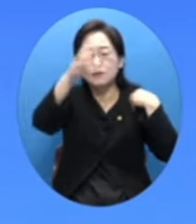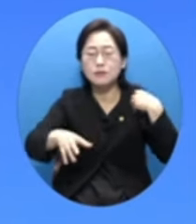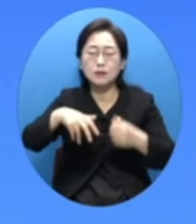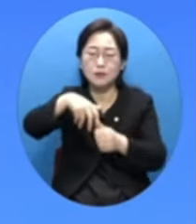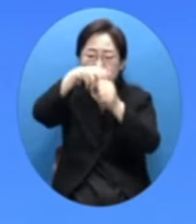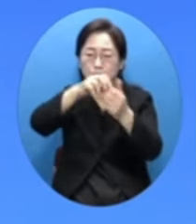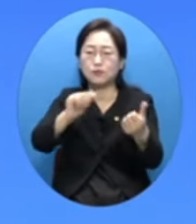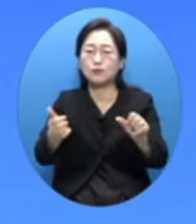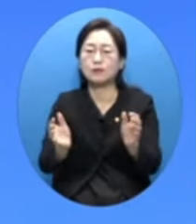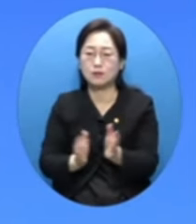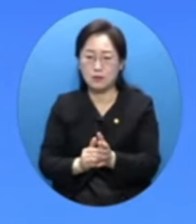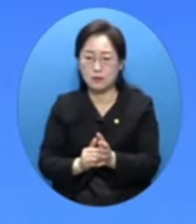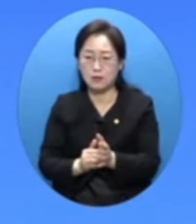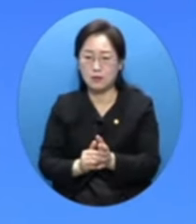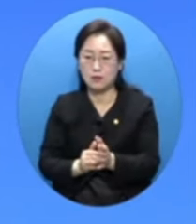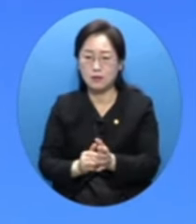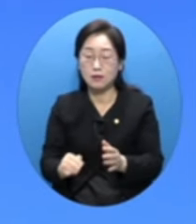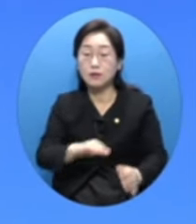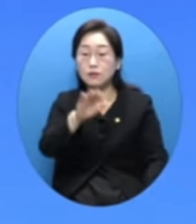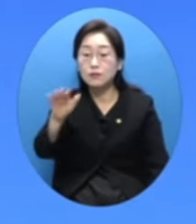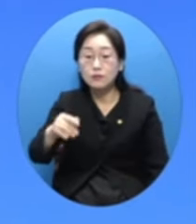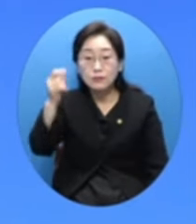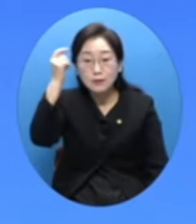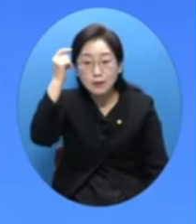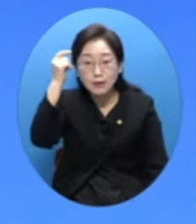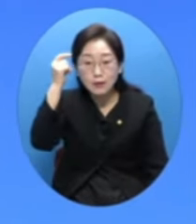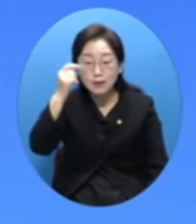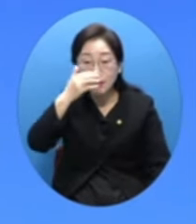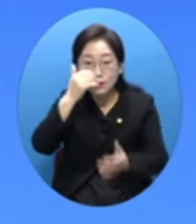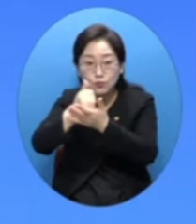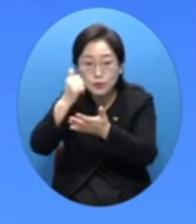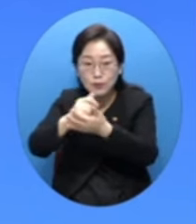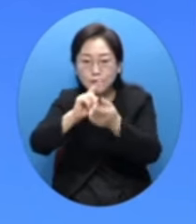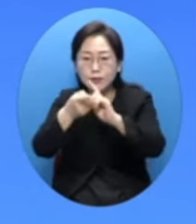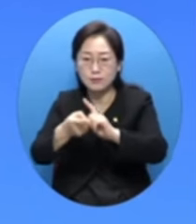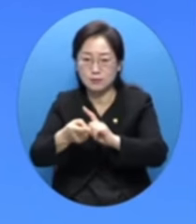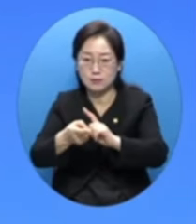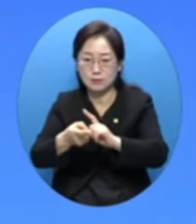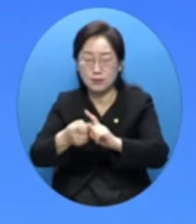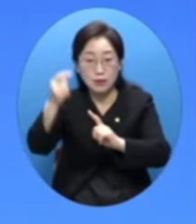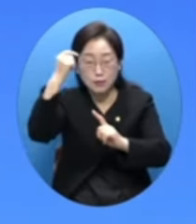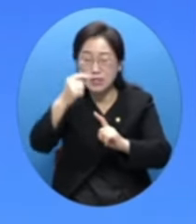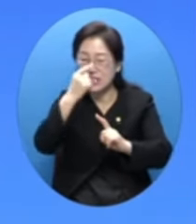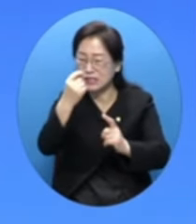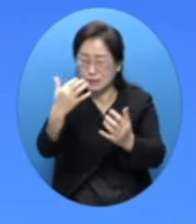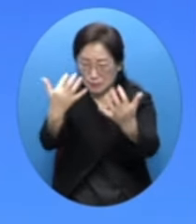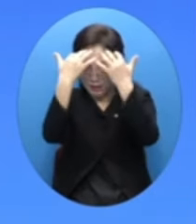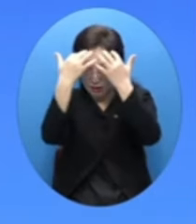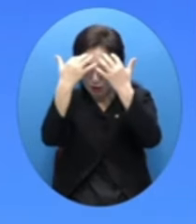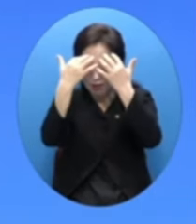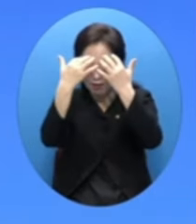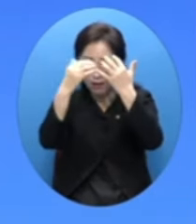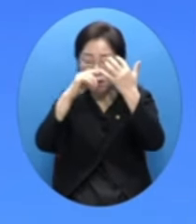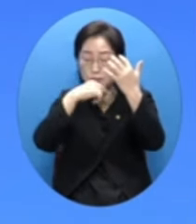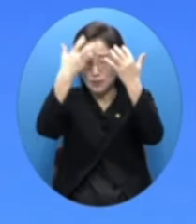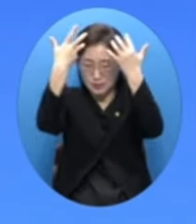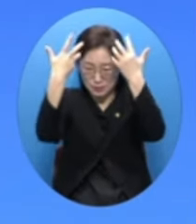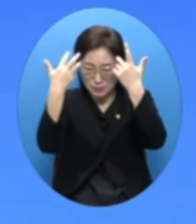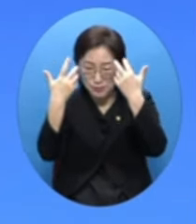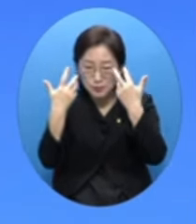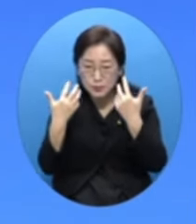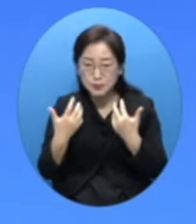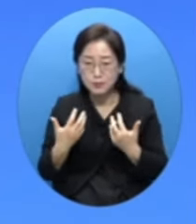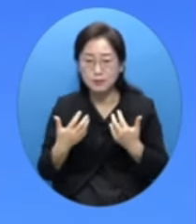것입니다 우리들이 우리 생각으로 늘 짓는 죄를 대신하여 머리에 가시가 찔려 피를